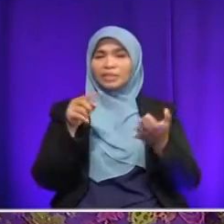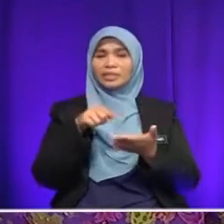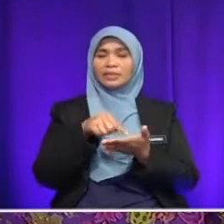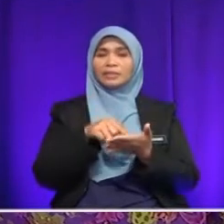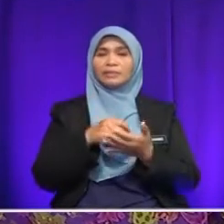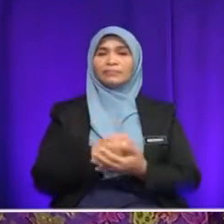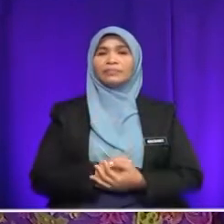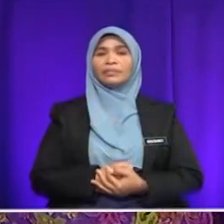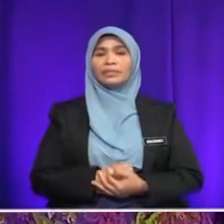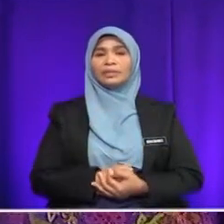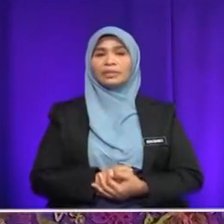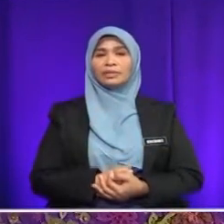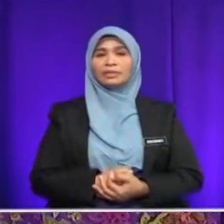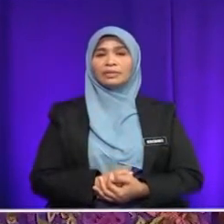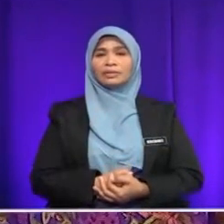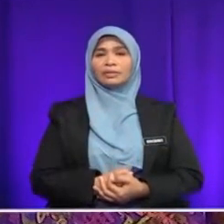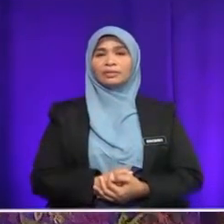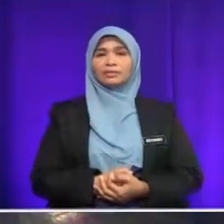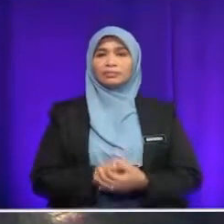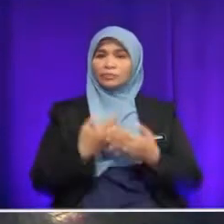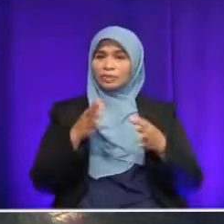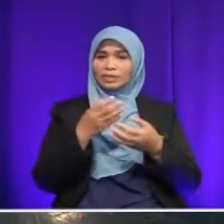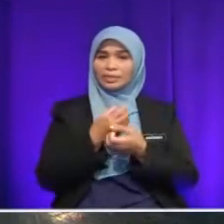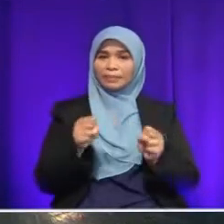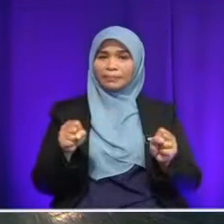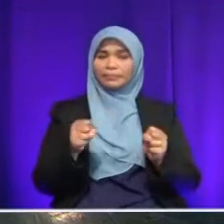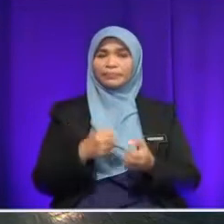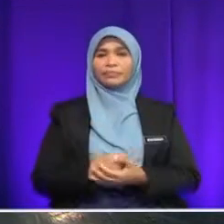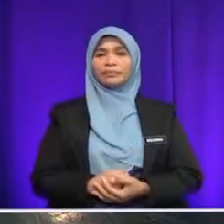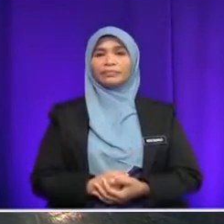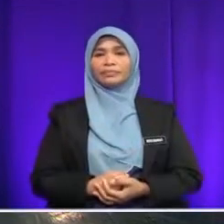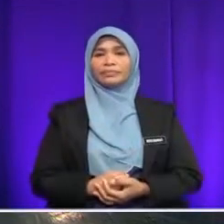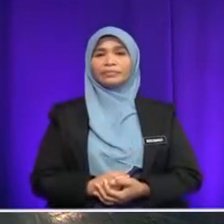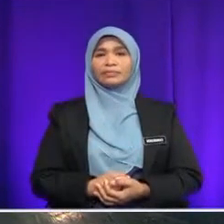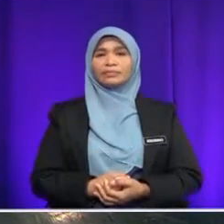betul. Cantik. Okey. Okay. Dah siap ke? Ada yang dah siap?